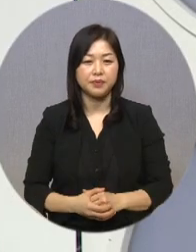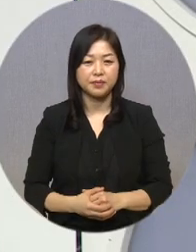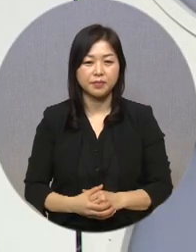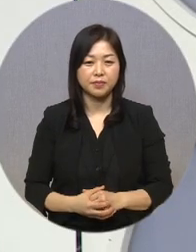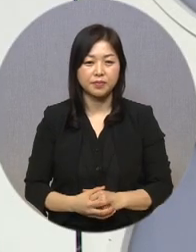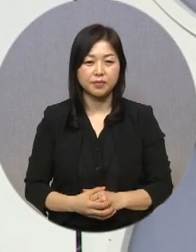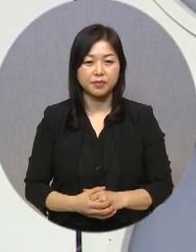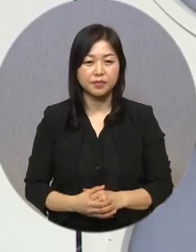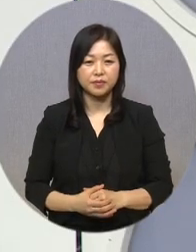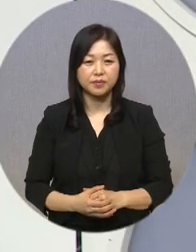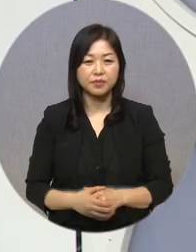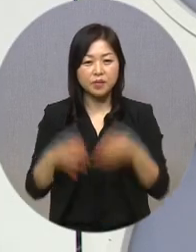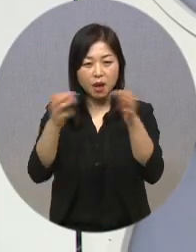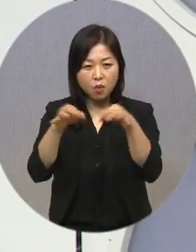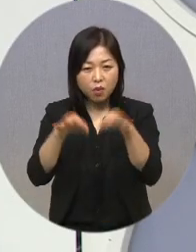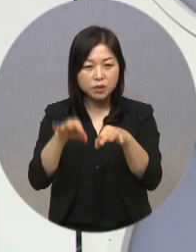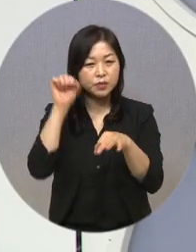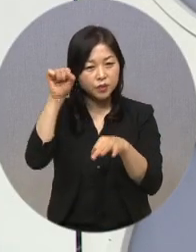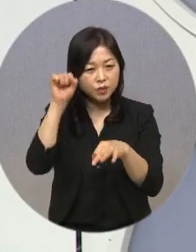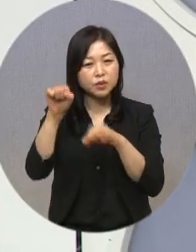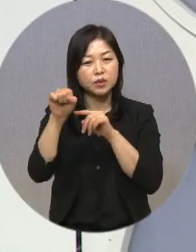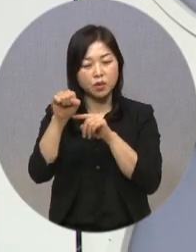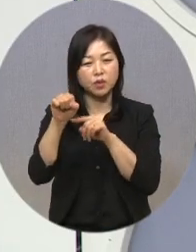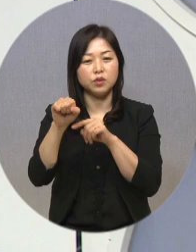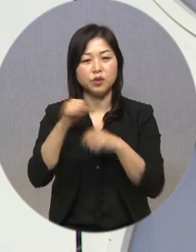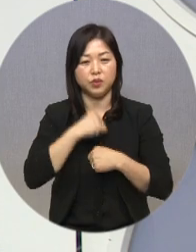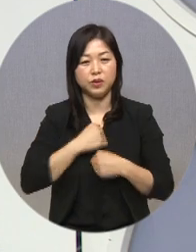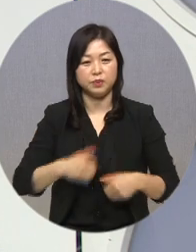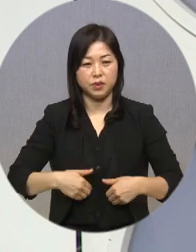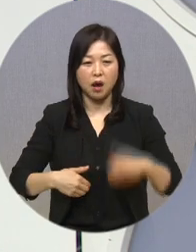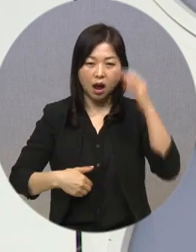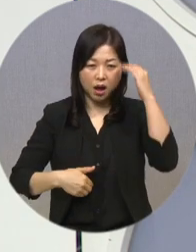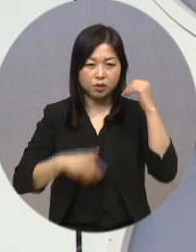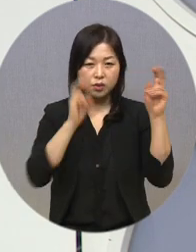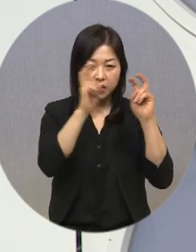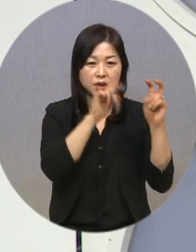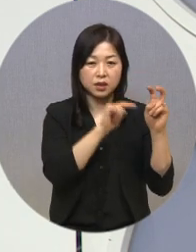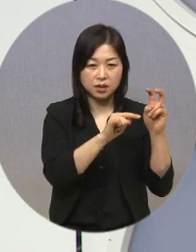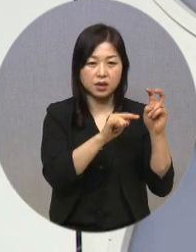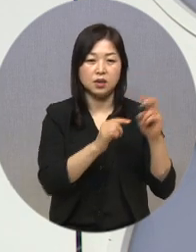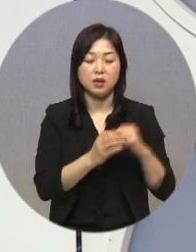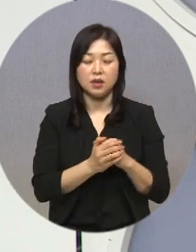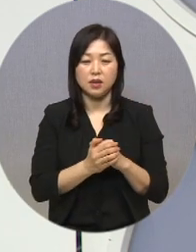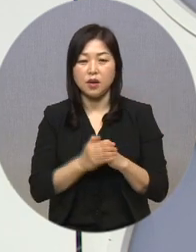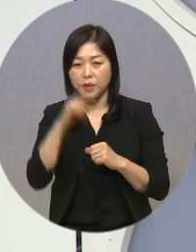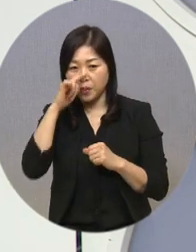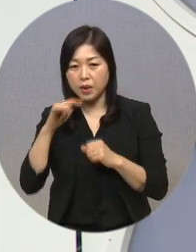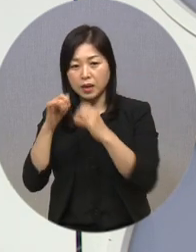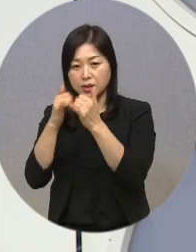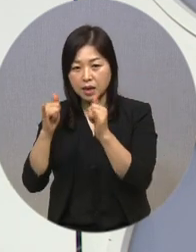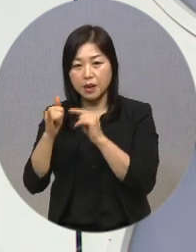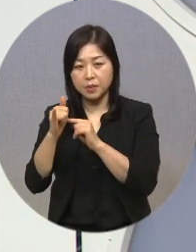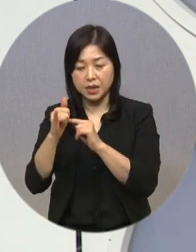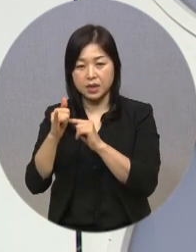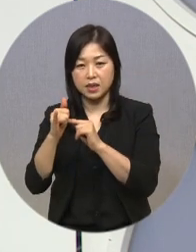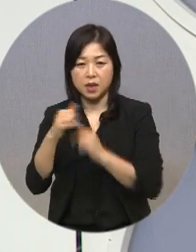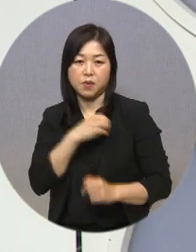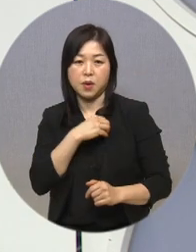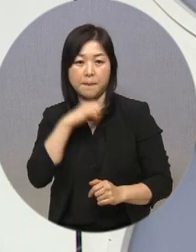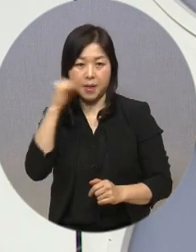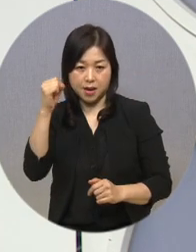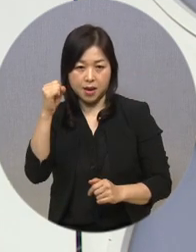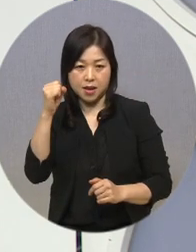이 모금 운동을 조심해야 되는데 한국의 기업들이 동양 사람이 됐다니까 돈